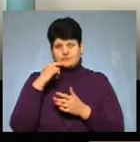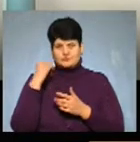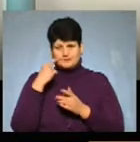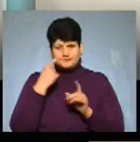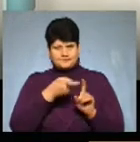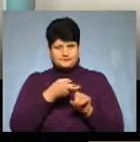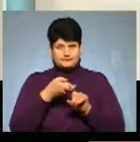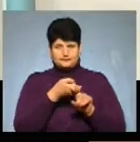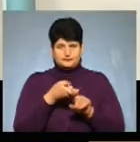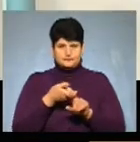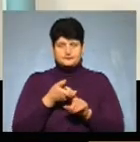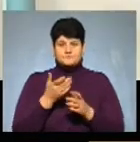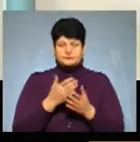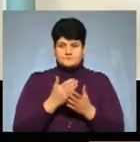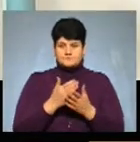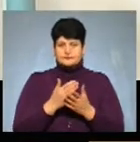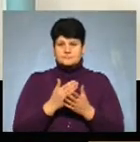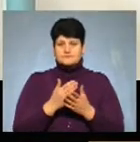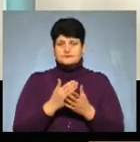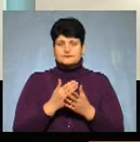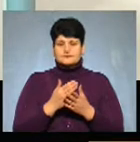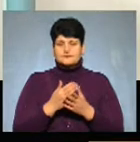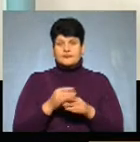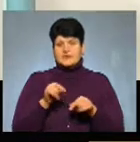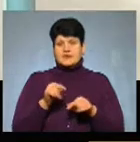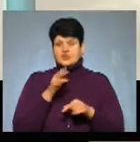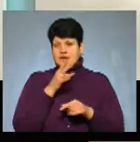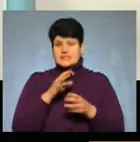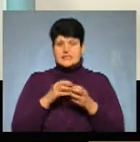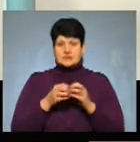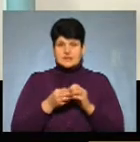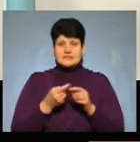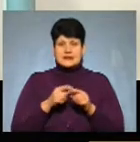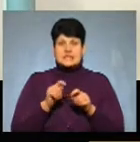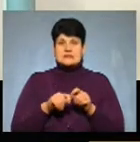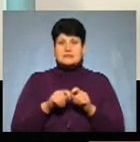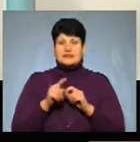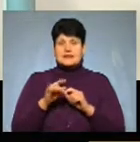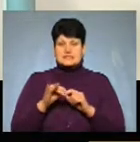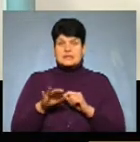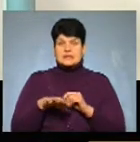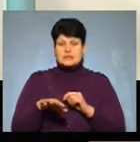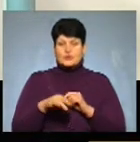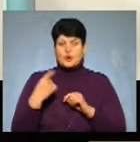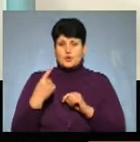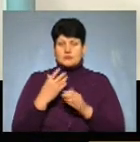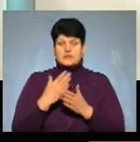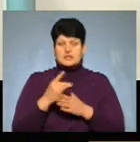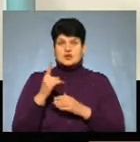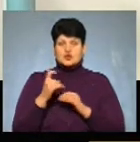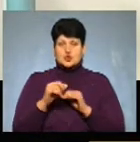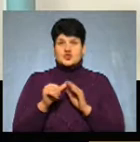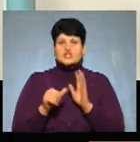яка окупувала частину території України. В даний час, за результатами цієї експертизи, на території області